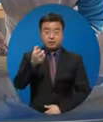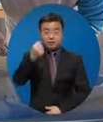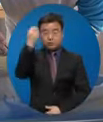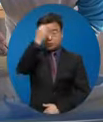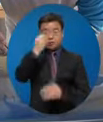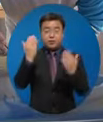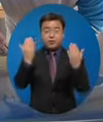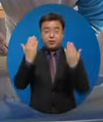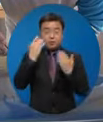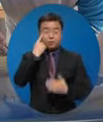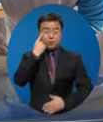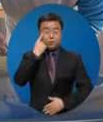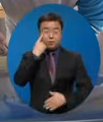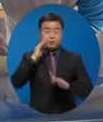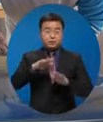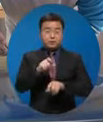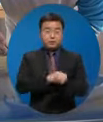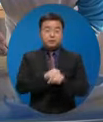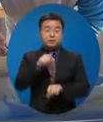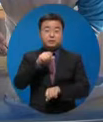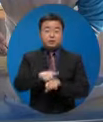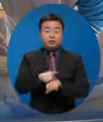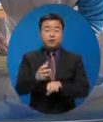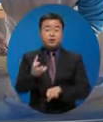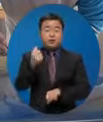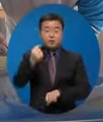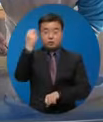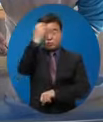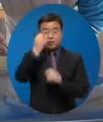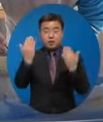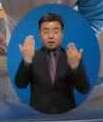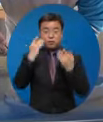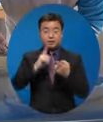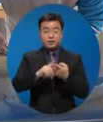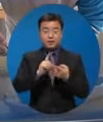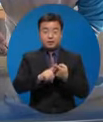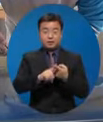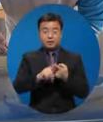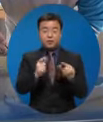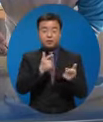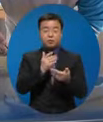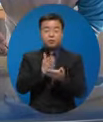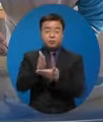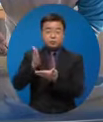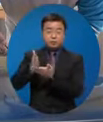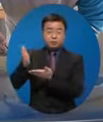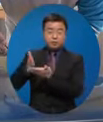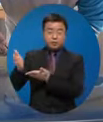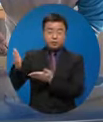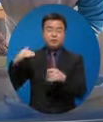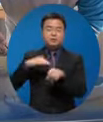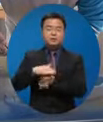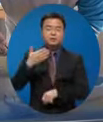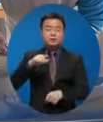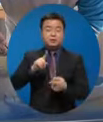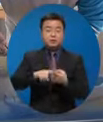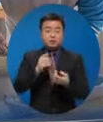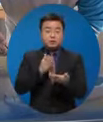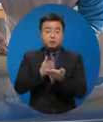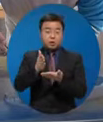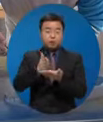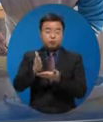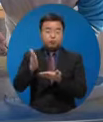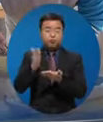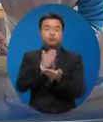저마다의 취업 주력 분야를 말 그대로 특성화하고 있습니다. 그런데 이 특성화 분야를 바꾸는 학교들이 속출하고